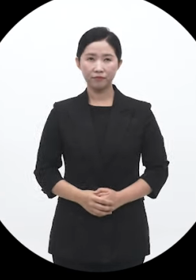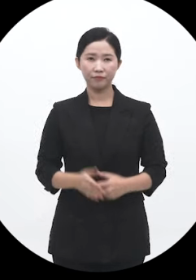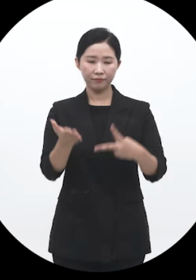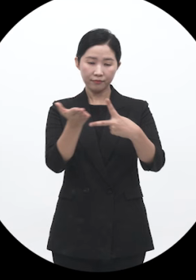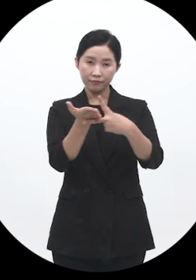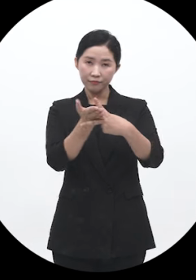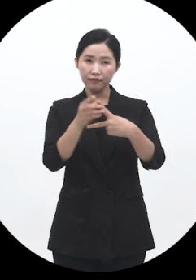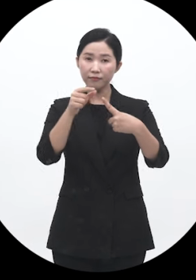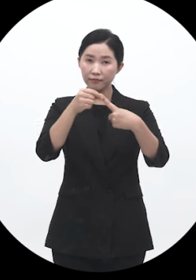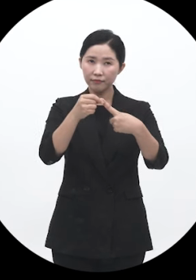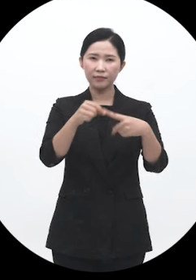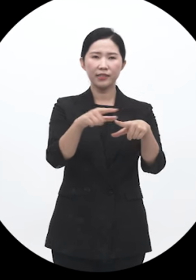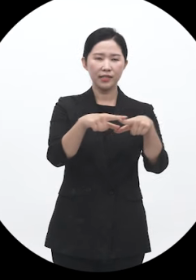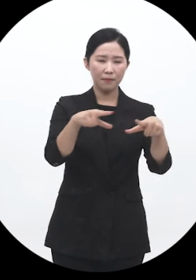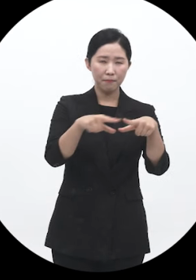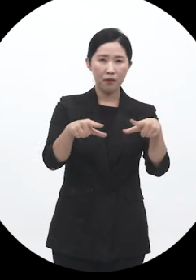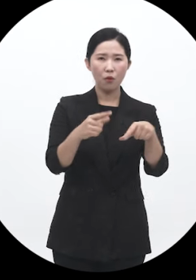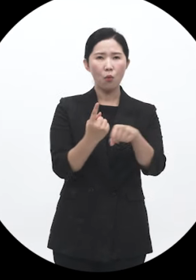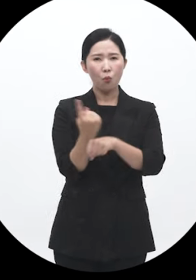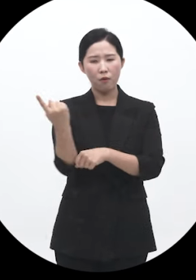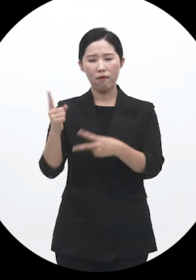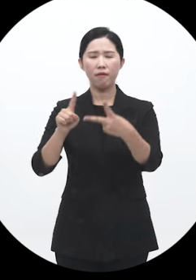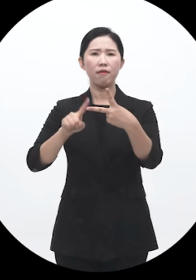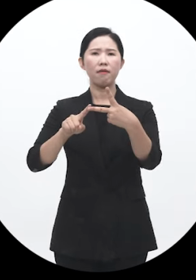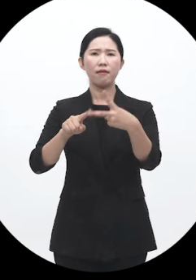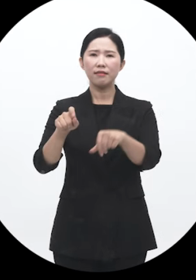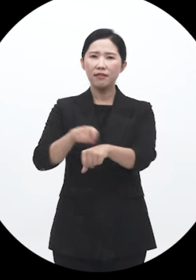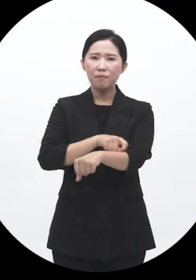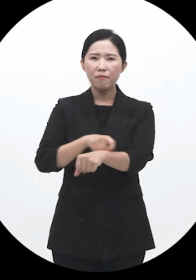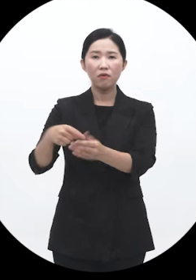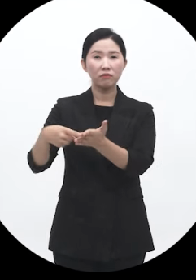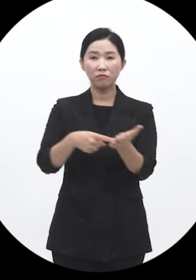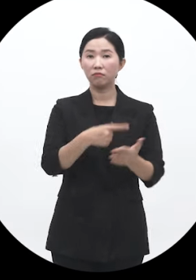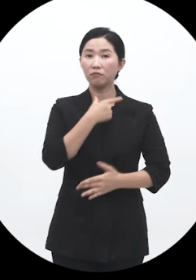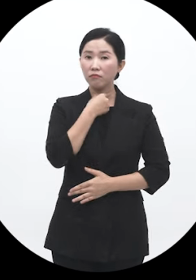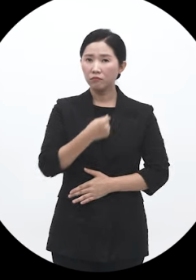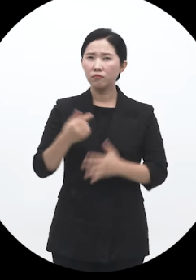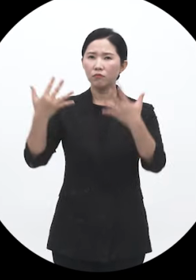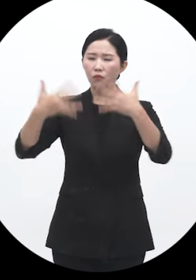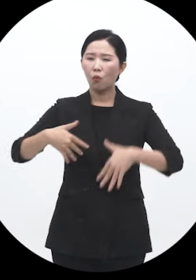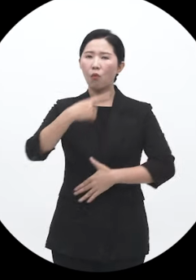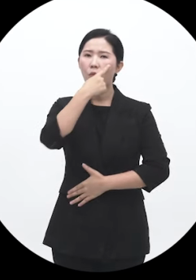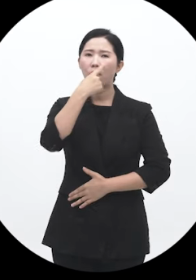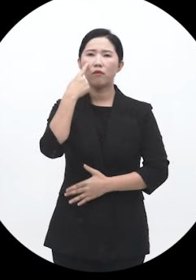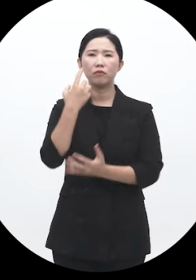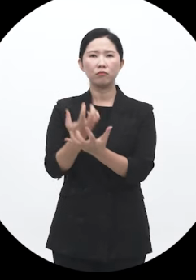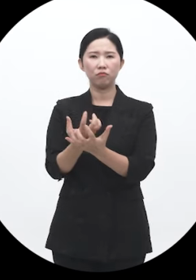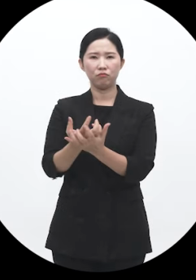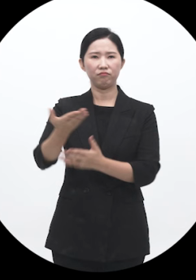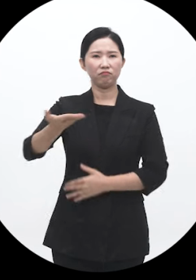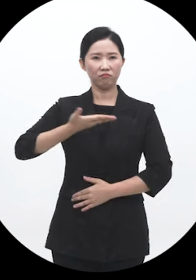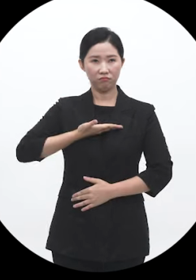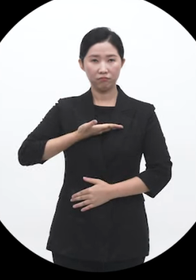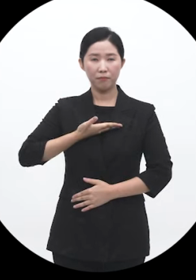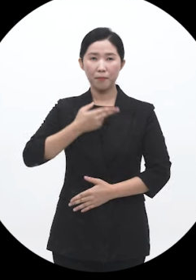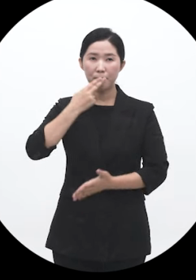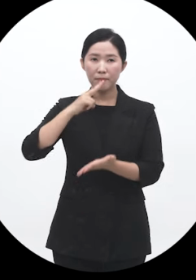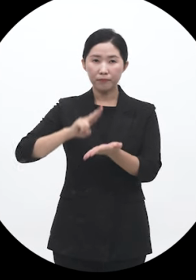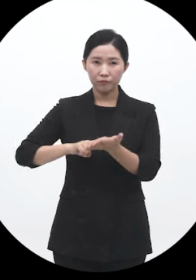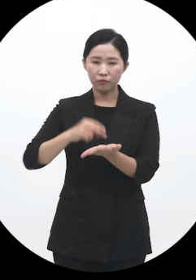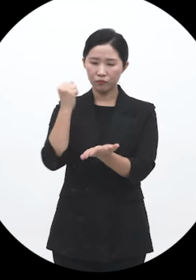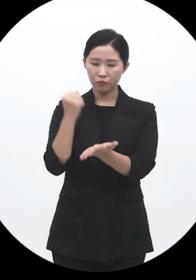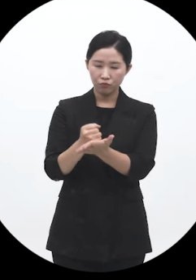특별전형 지원자의 경우에는 해당 지원 자격 서류를 제출하셔야 하는데 9월 15일 국내